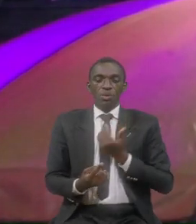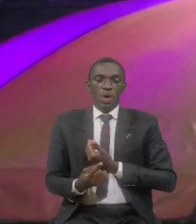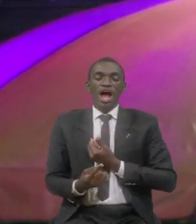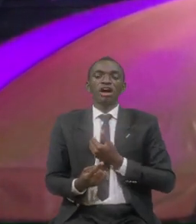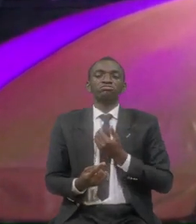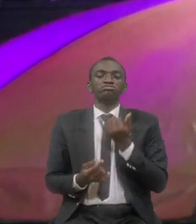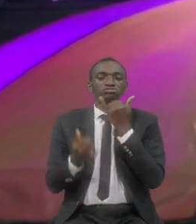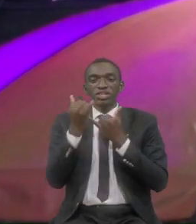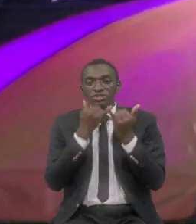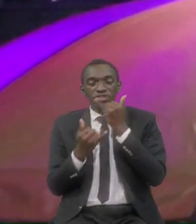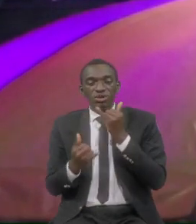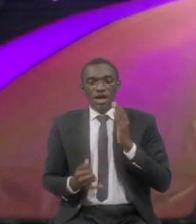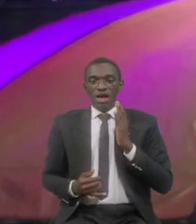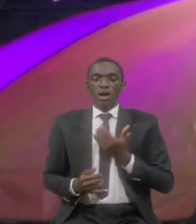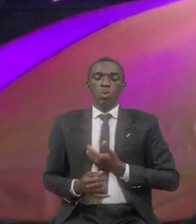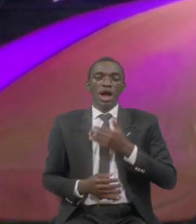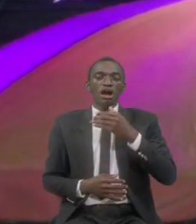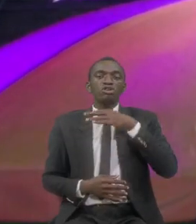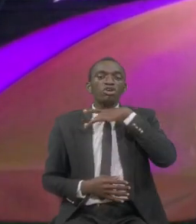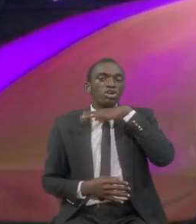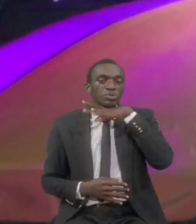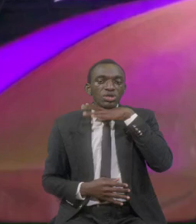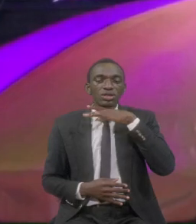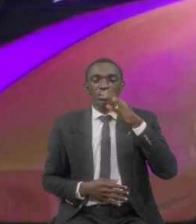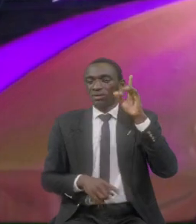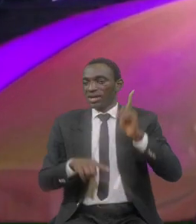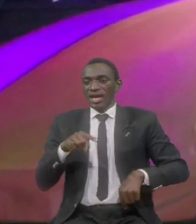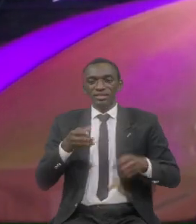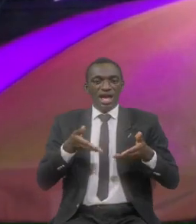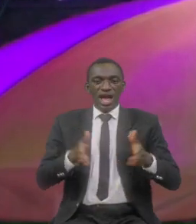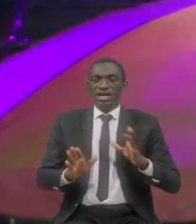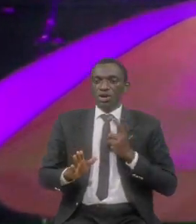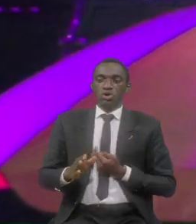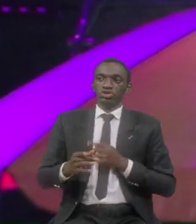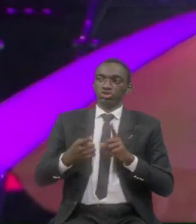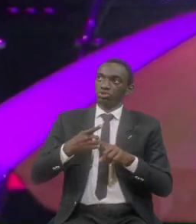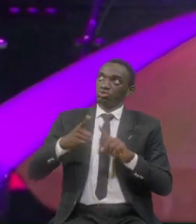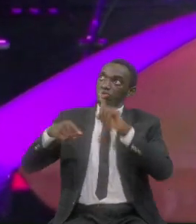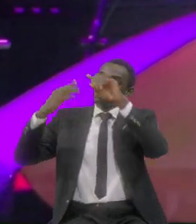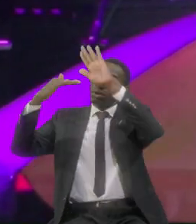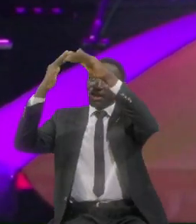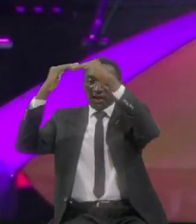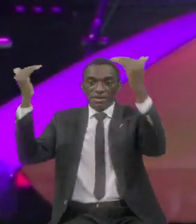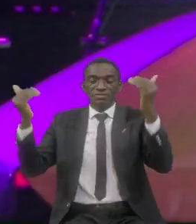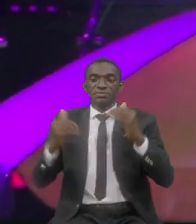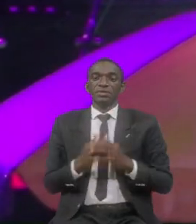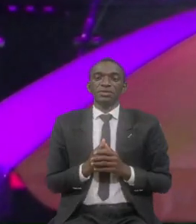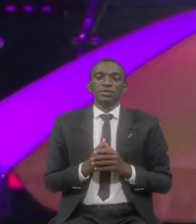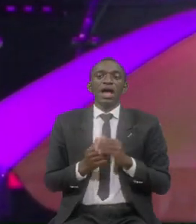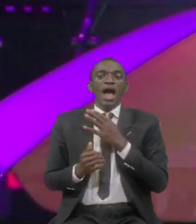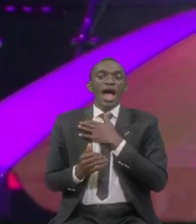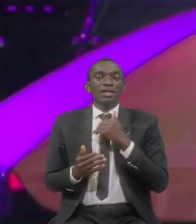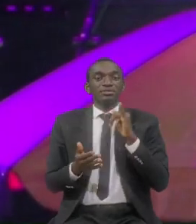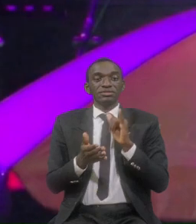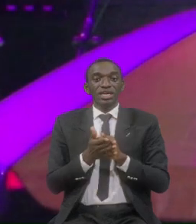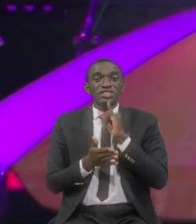corruption, sala, will not allow us to get to kapulangon, heaven. Makatugot ka na itong umuatong and langit. God didn't want heaven